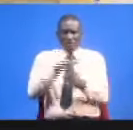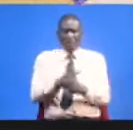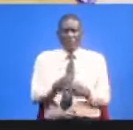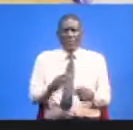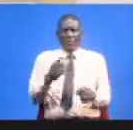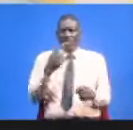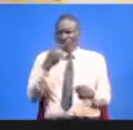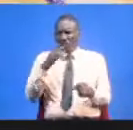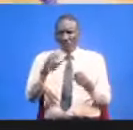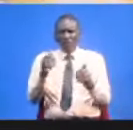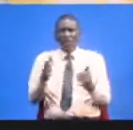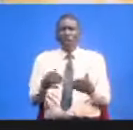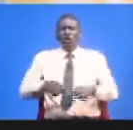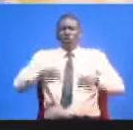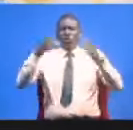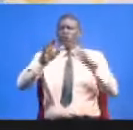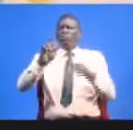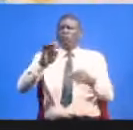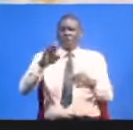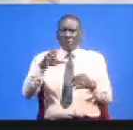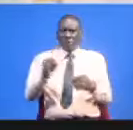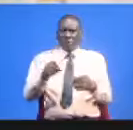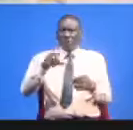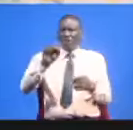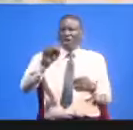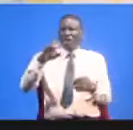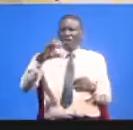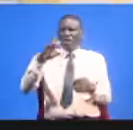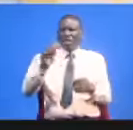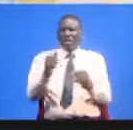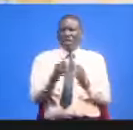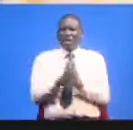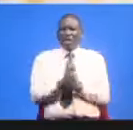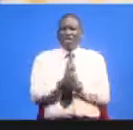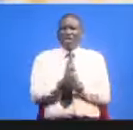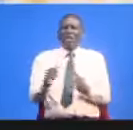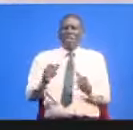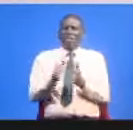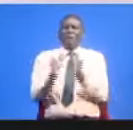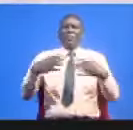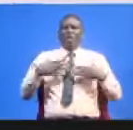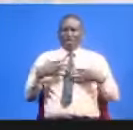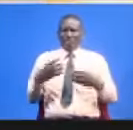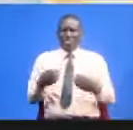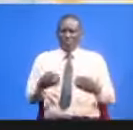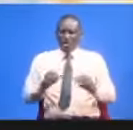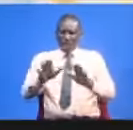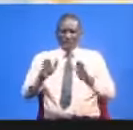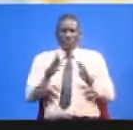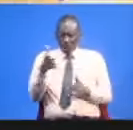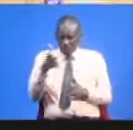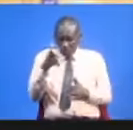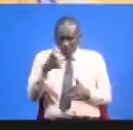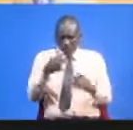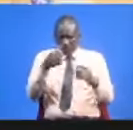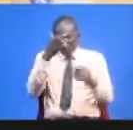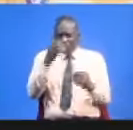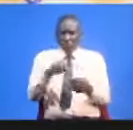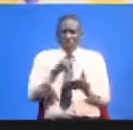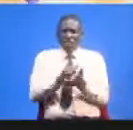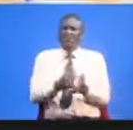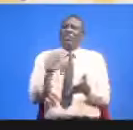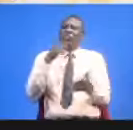rice. Maafisa kutoka Kebs, ACA na afya ya umma walizikwepa kamera zetu kutokana na